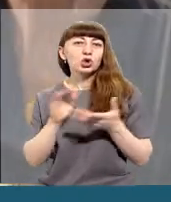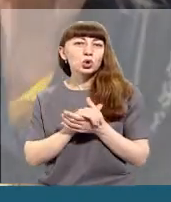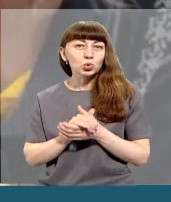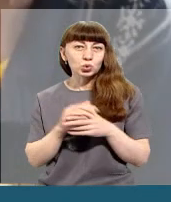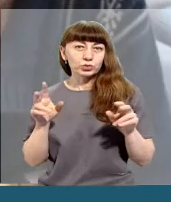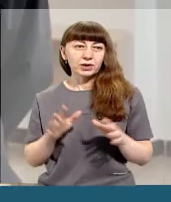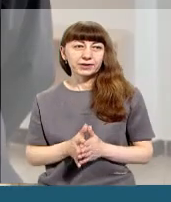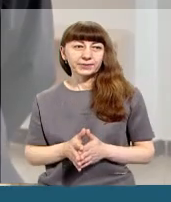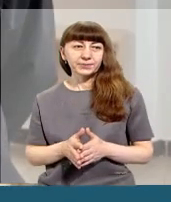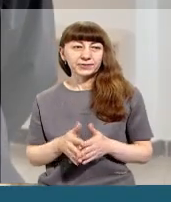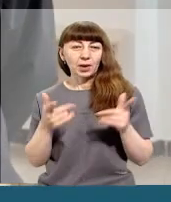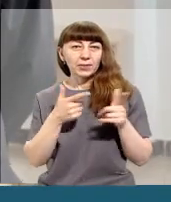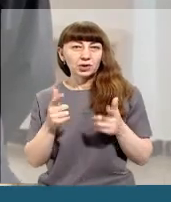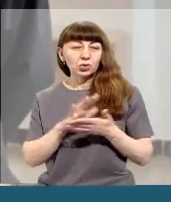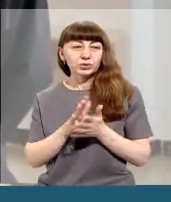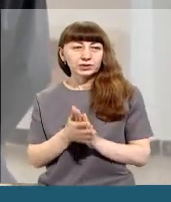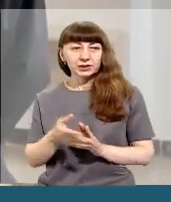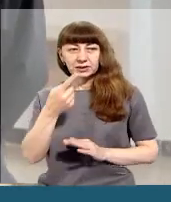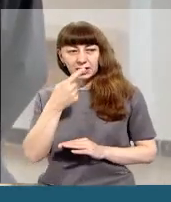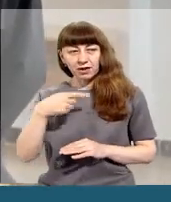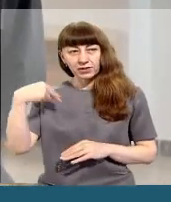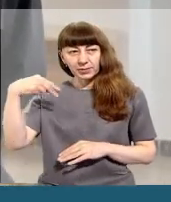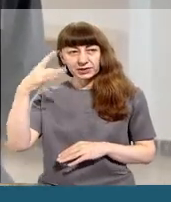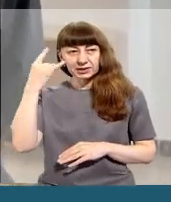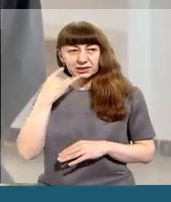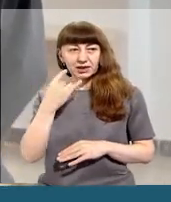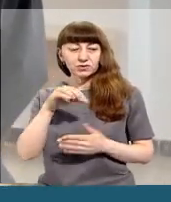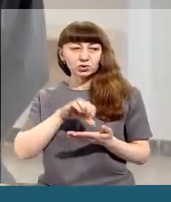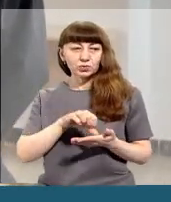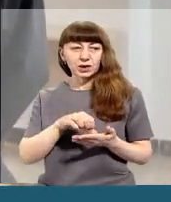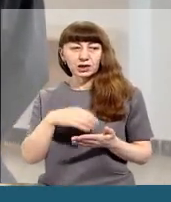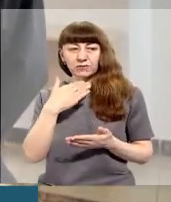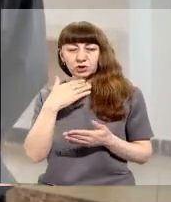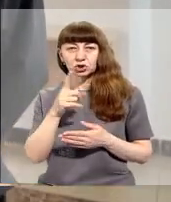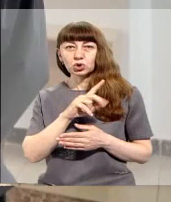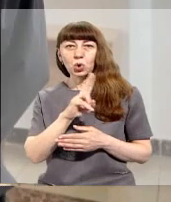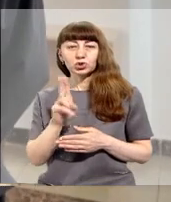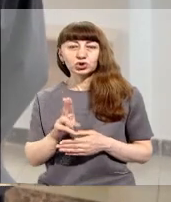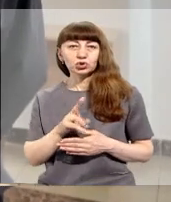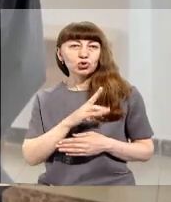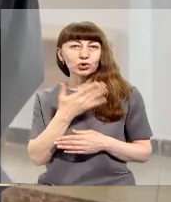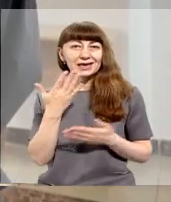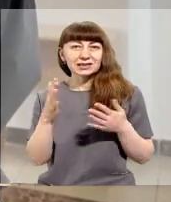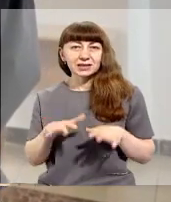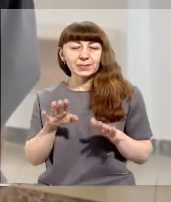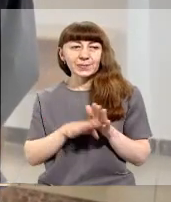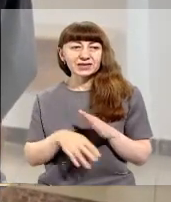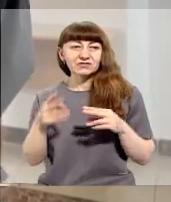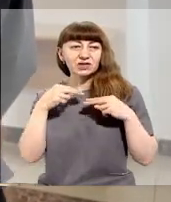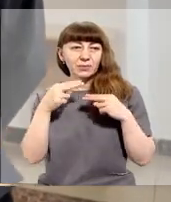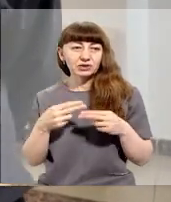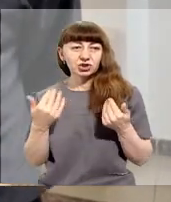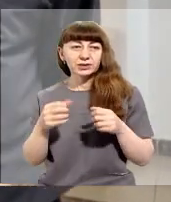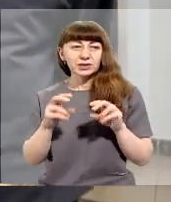встретился с пострадавшими. Недавно президент выступал, он сказал, что никто не останется без внимания, потому что специальная оценочная комиссия сейчас создана, правильно, Солгизор,